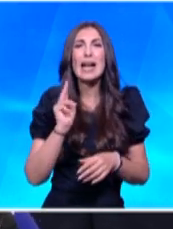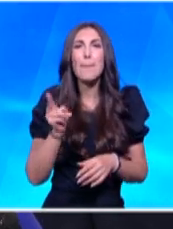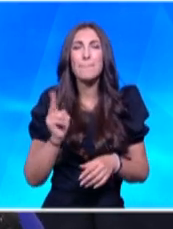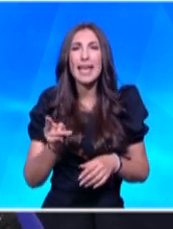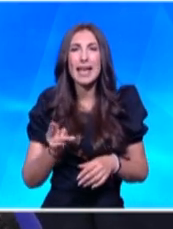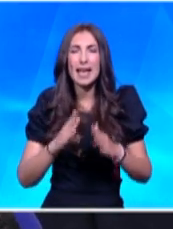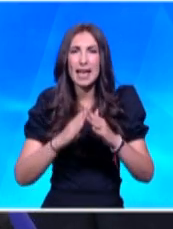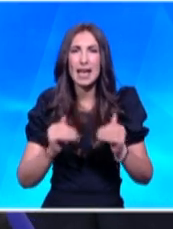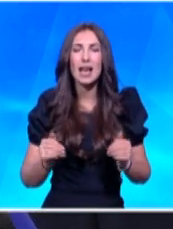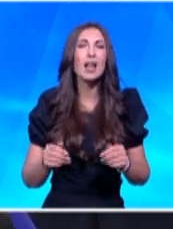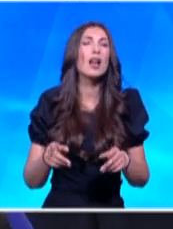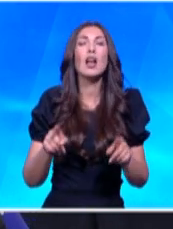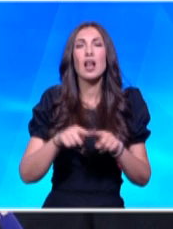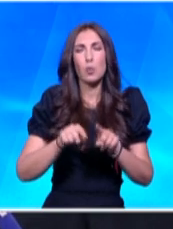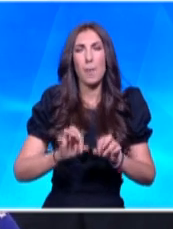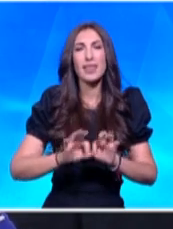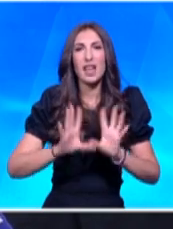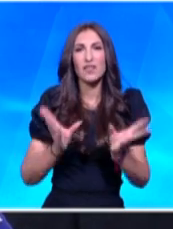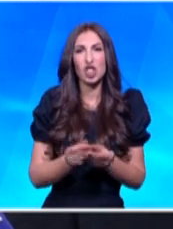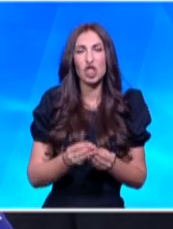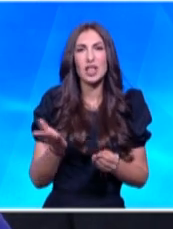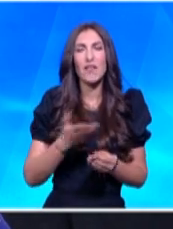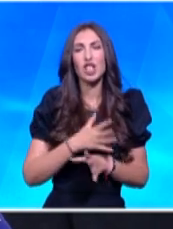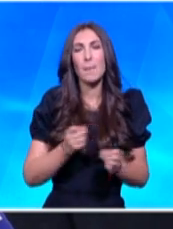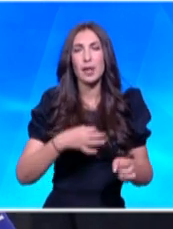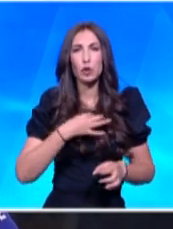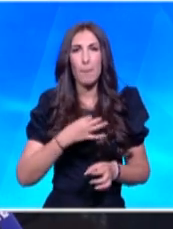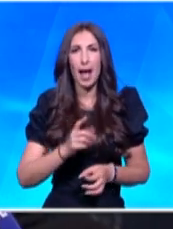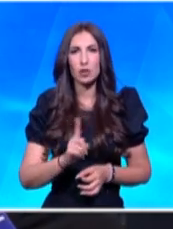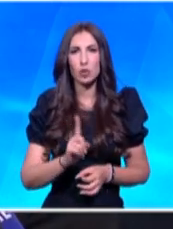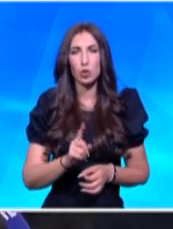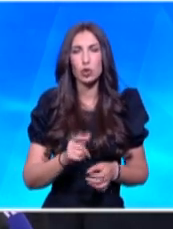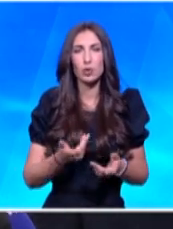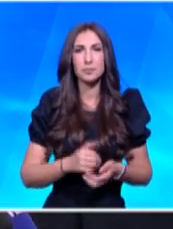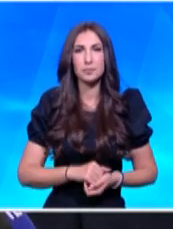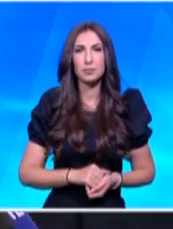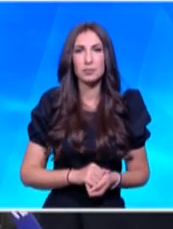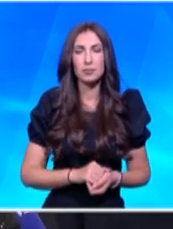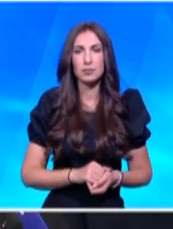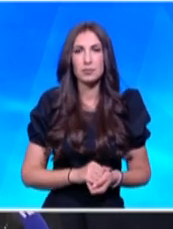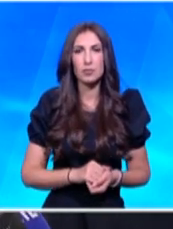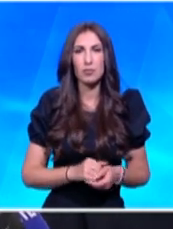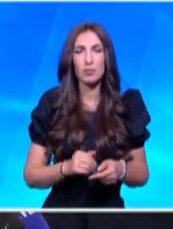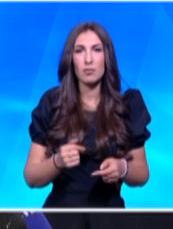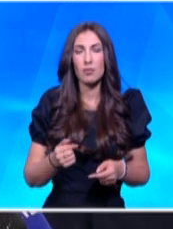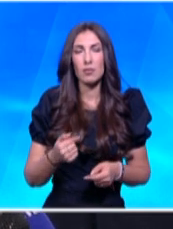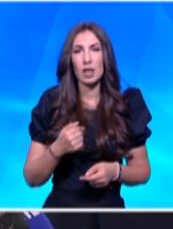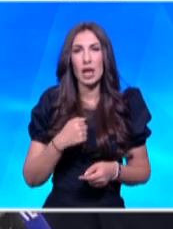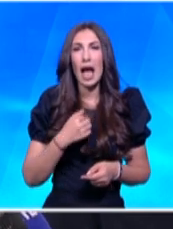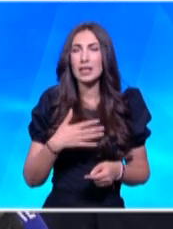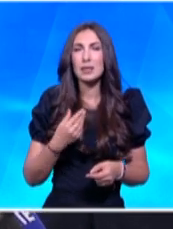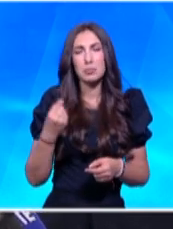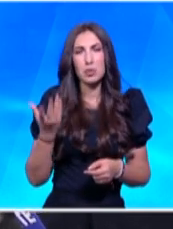къмпингите, всичките в момента се намират в безопасност. Ето тук казва, и аз бих оставил и